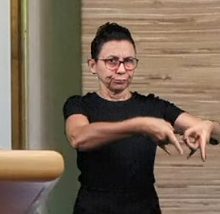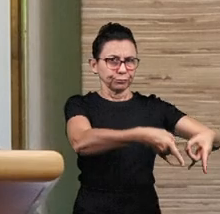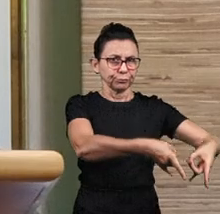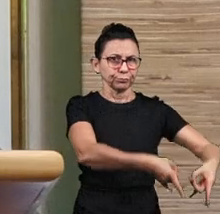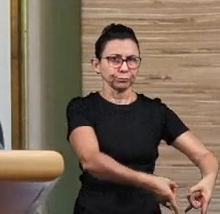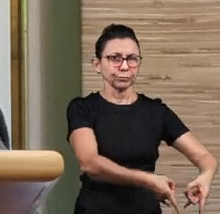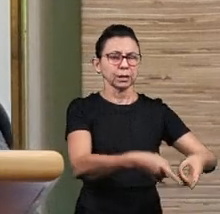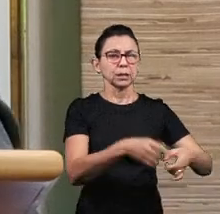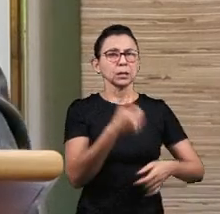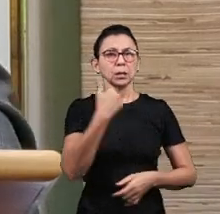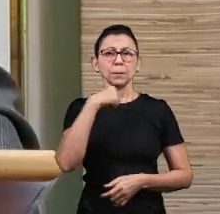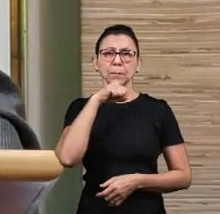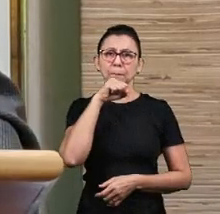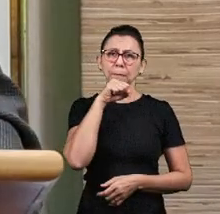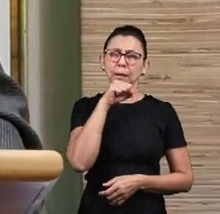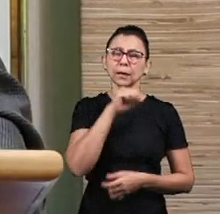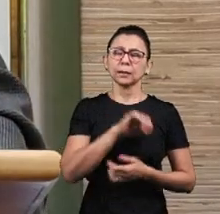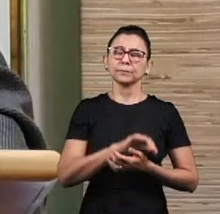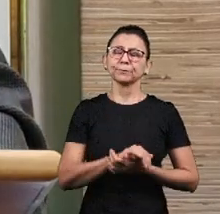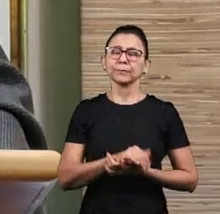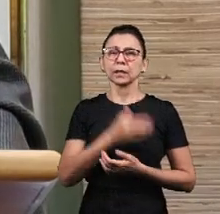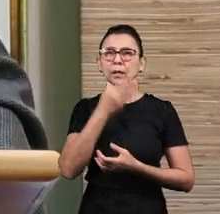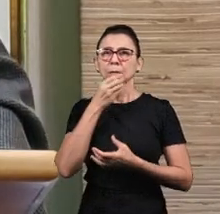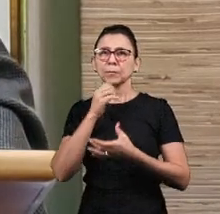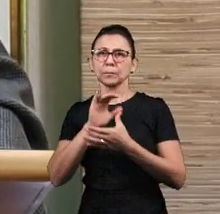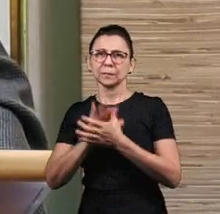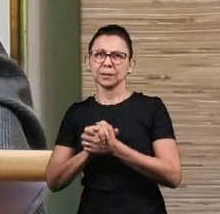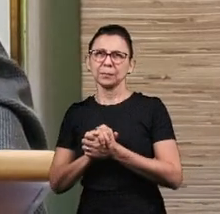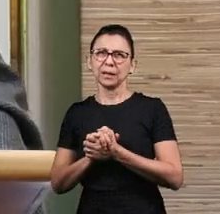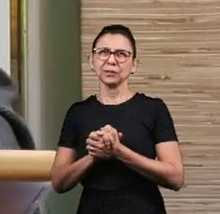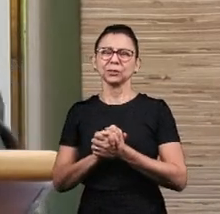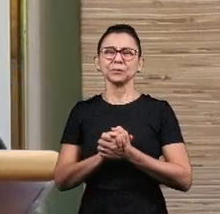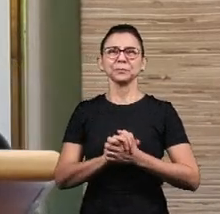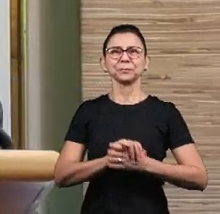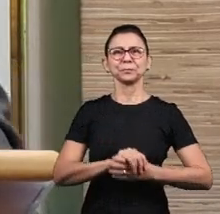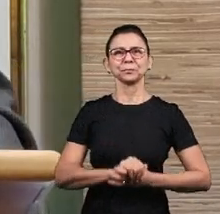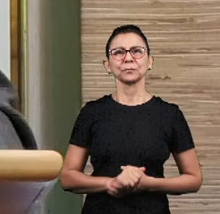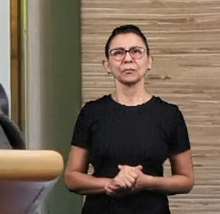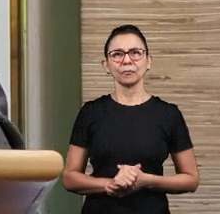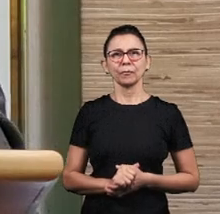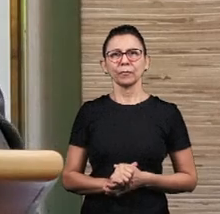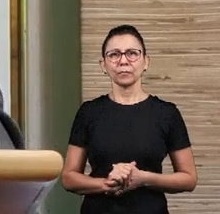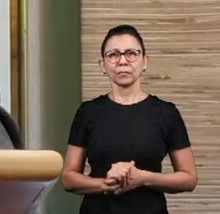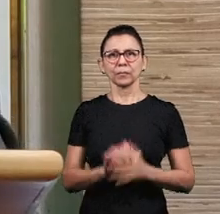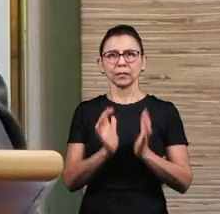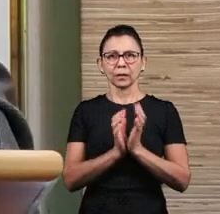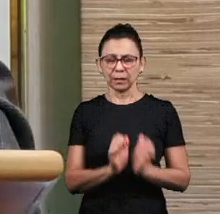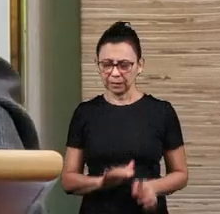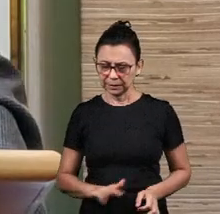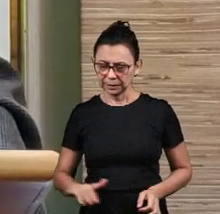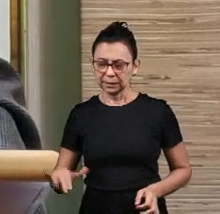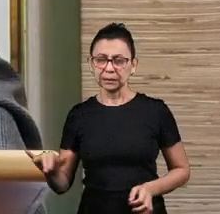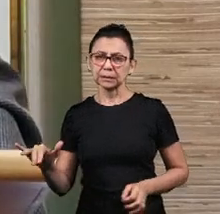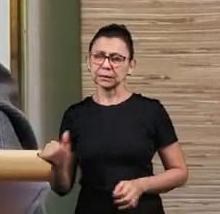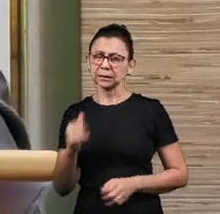d'enseignement. Donc, il y avait la famille assise au premier banc, et je n'arrivais pas à